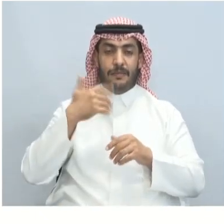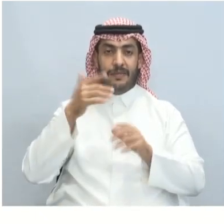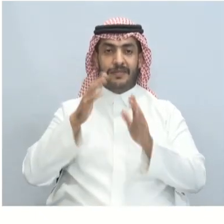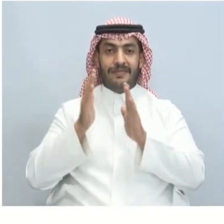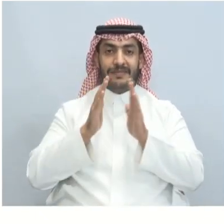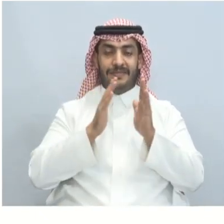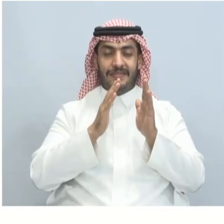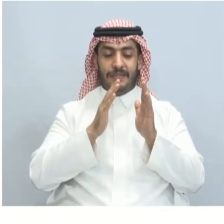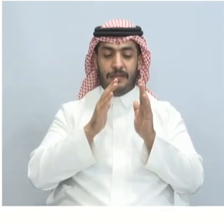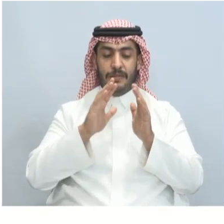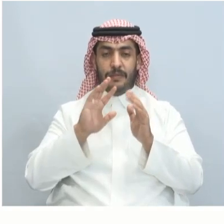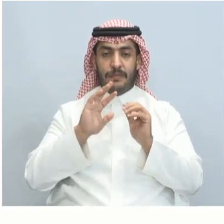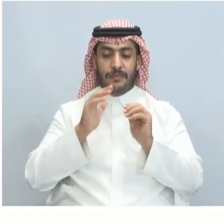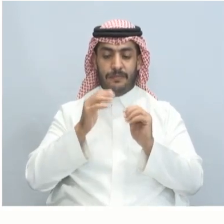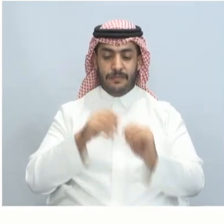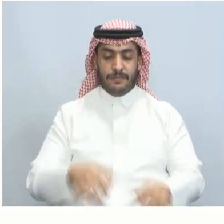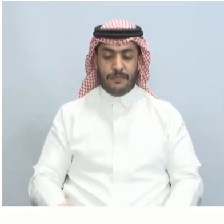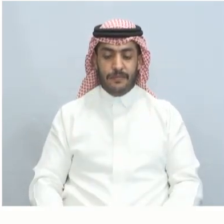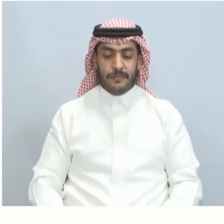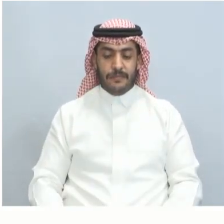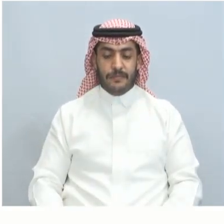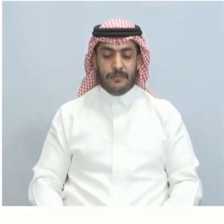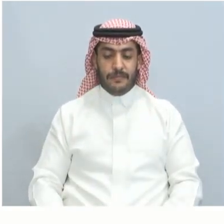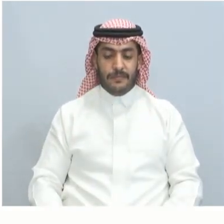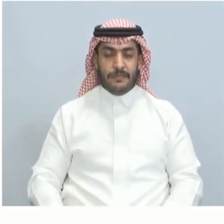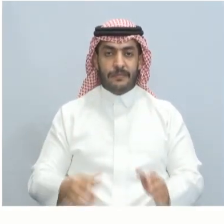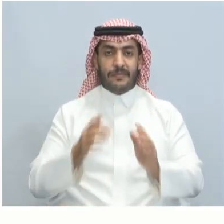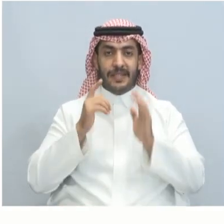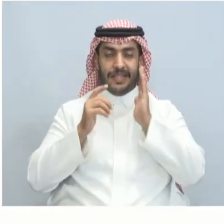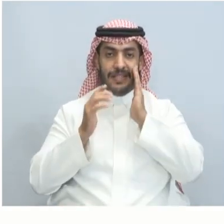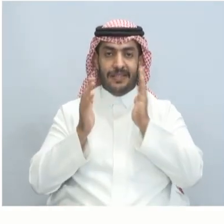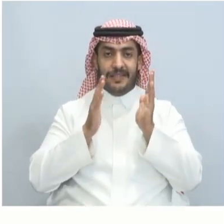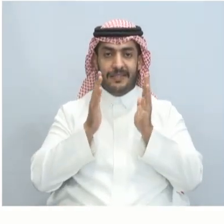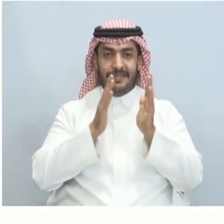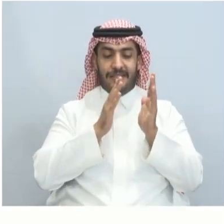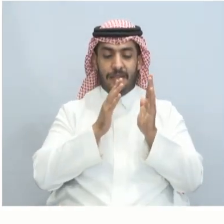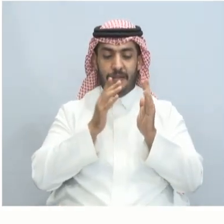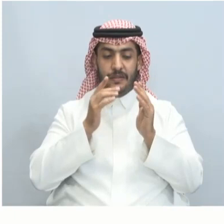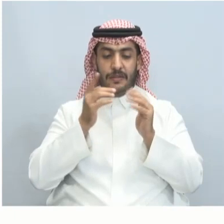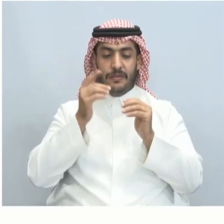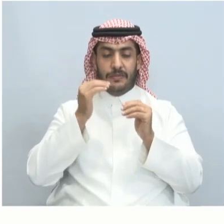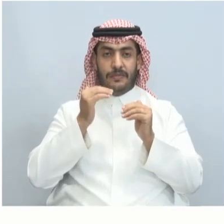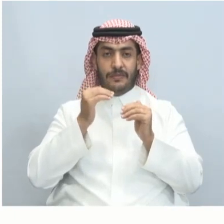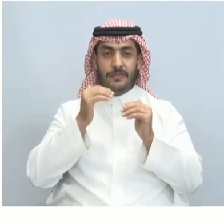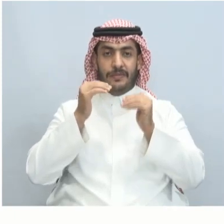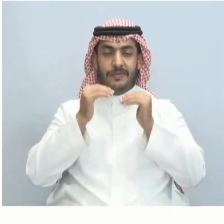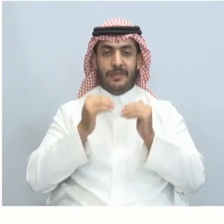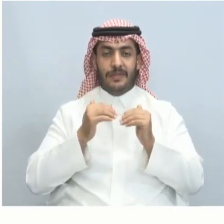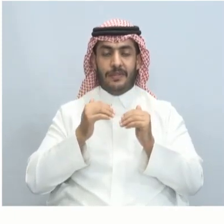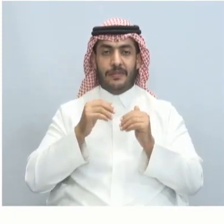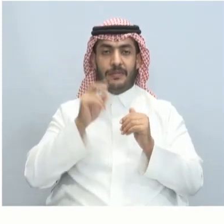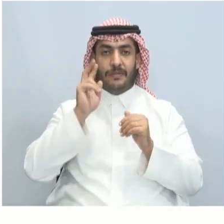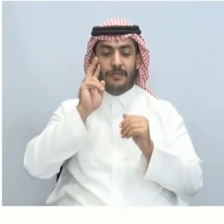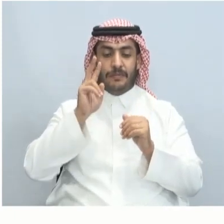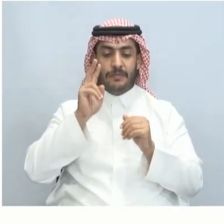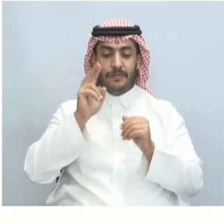انسحاب بمقدار كم بمقدار وحدتين الى اليسار وثلاث وحدات الى اسفل نريد